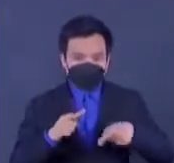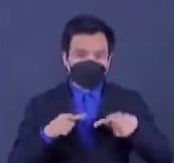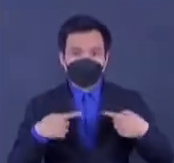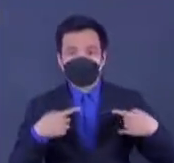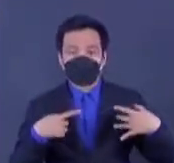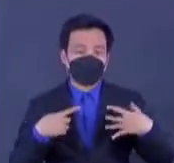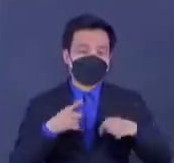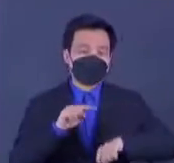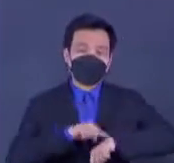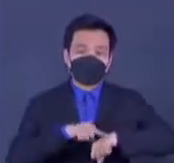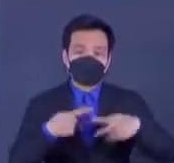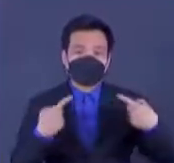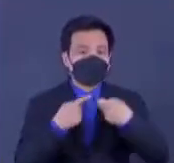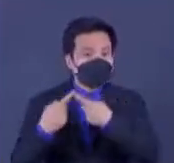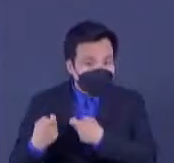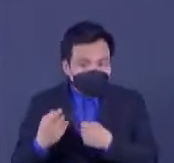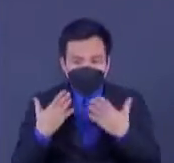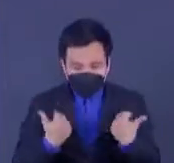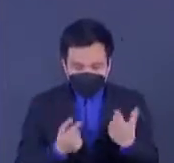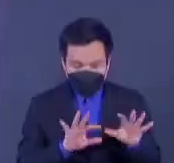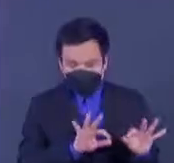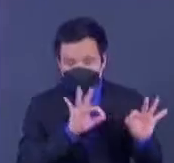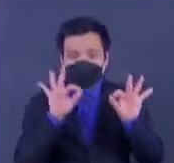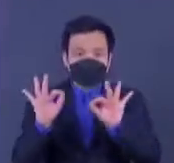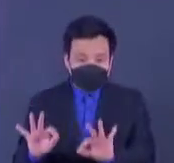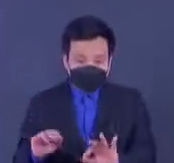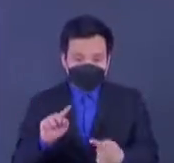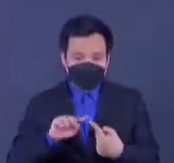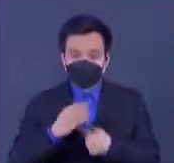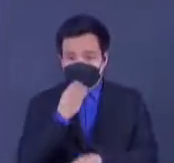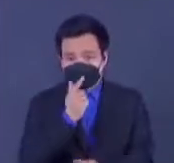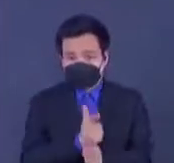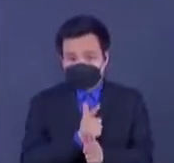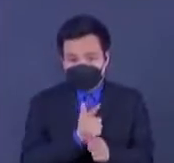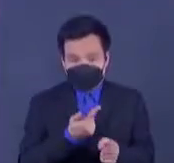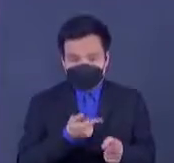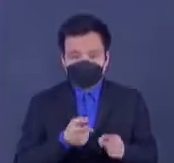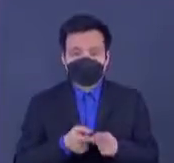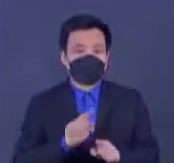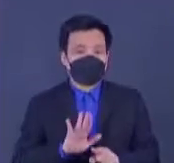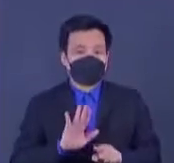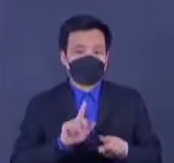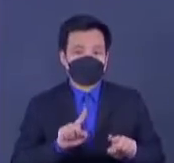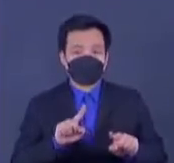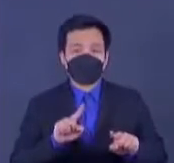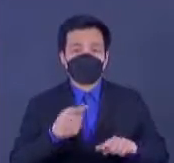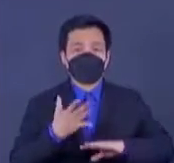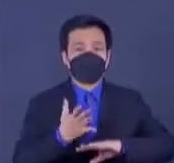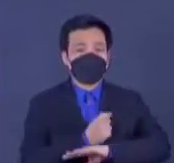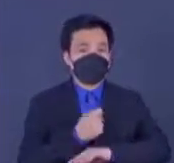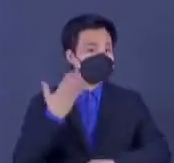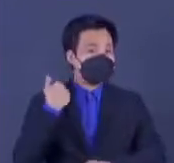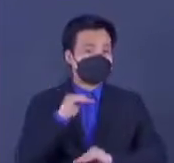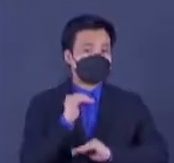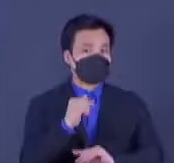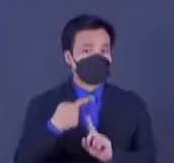สุดก็ยืนยันเป็นที่แน่ชัดอีกครั้งครับว่างานเลี้ยงกระชับความสัมพันธ์พรรคร่วมเนี่ยนะครับที่มีกำหนดจะจัดขึ้นในวันที่3ธันวาค